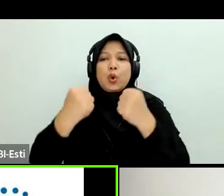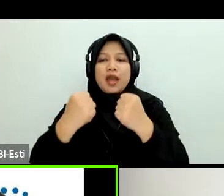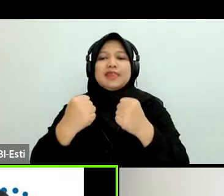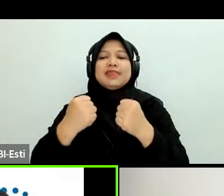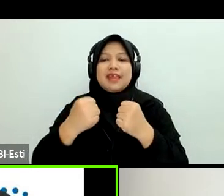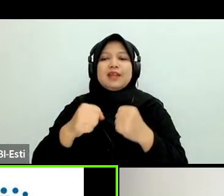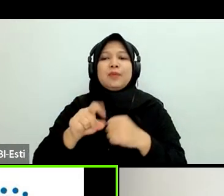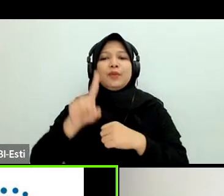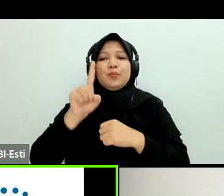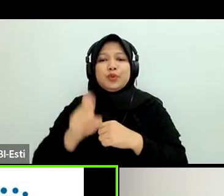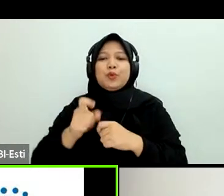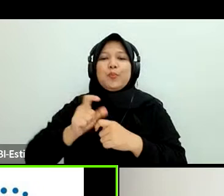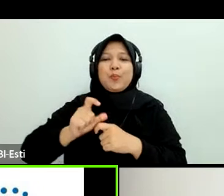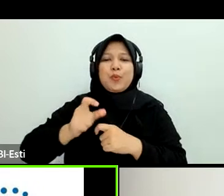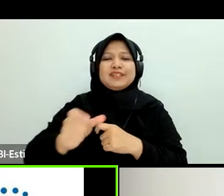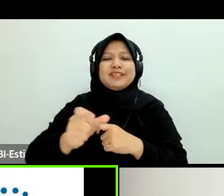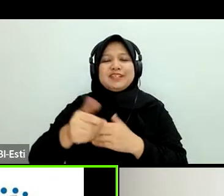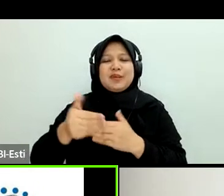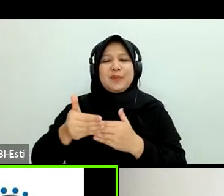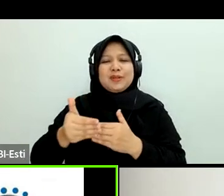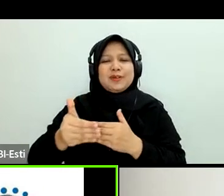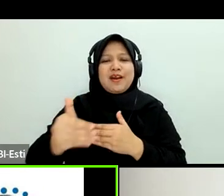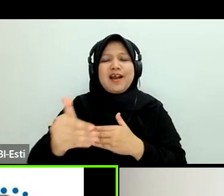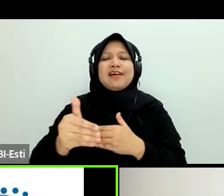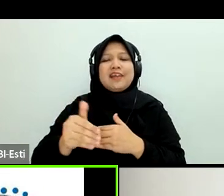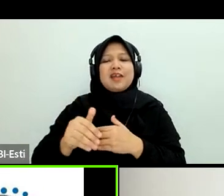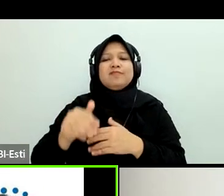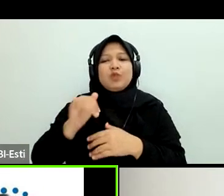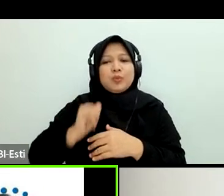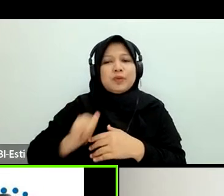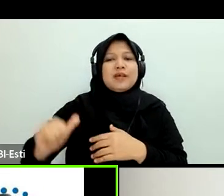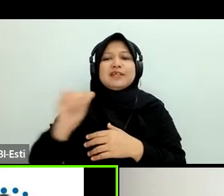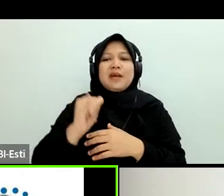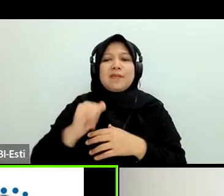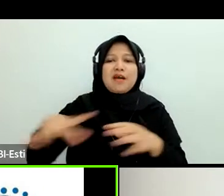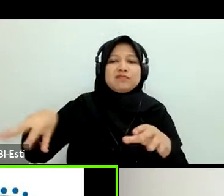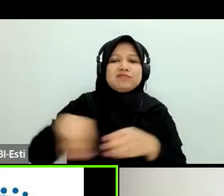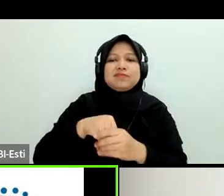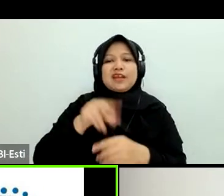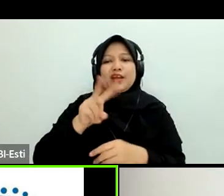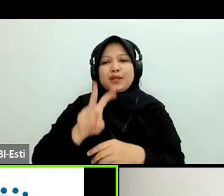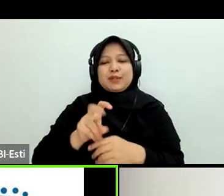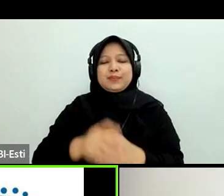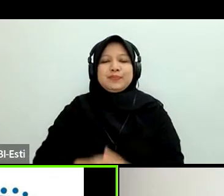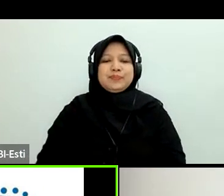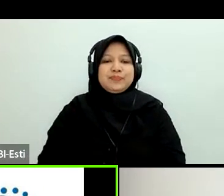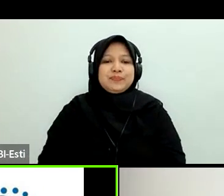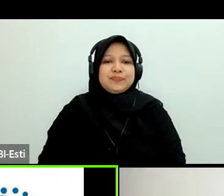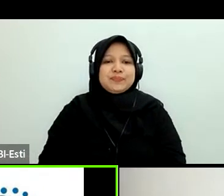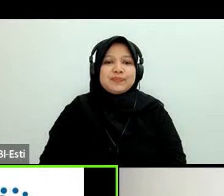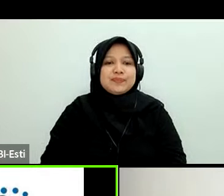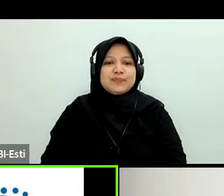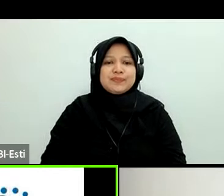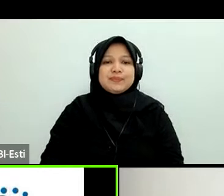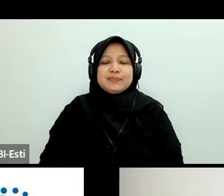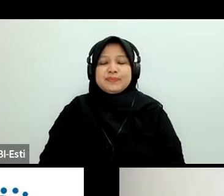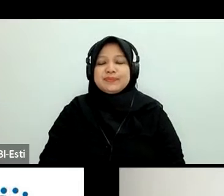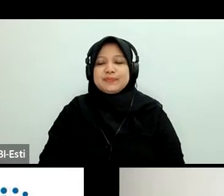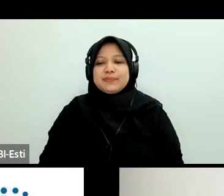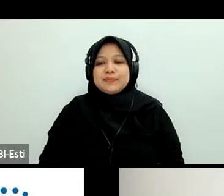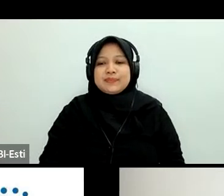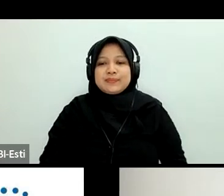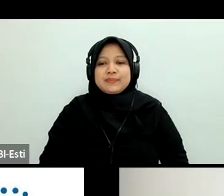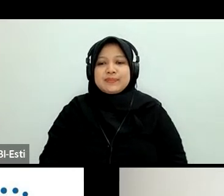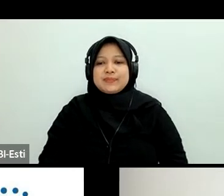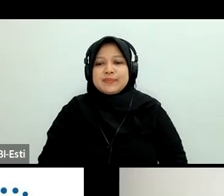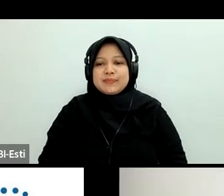bersama-sama Terima kasih teman-teman the pertanyaannya itu sejak bangga Mas sementara Baik